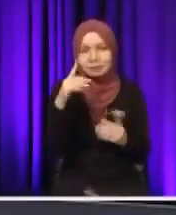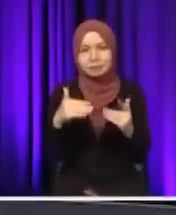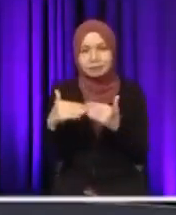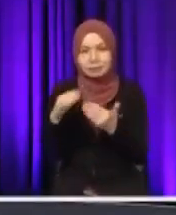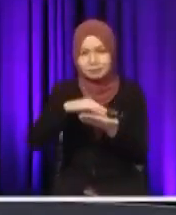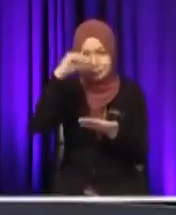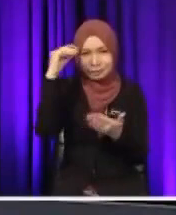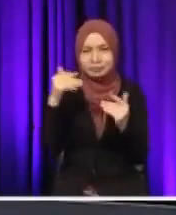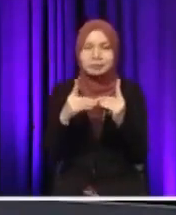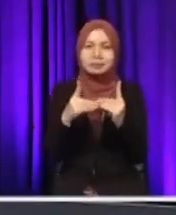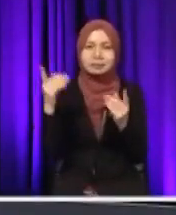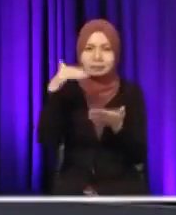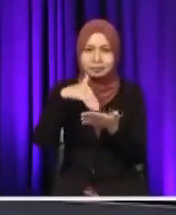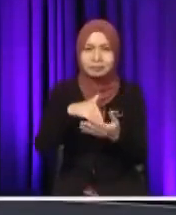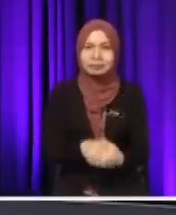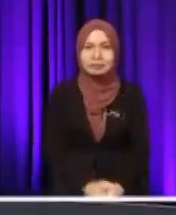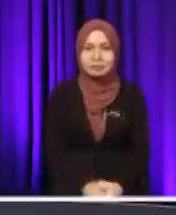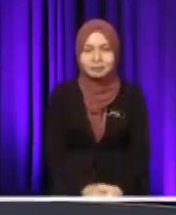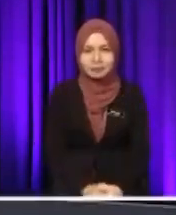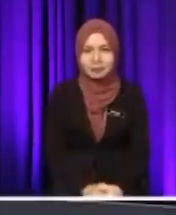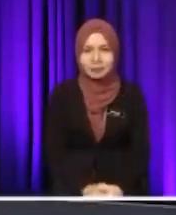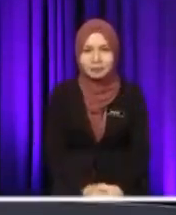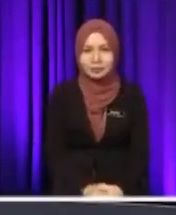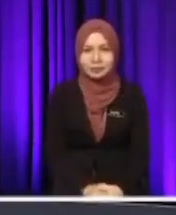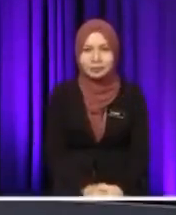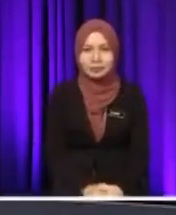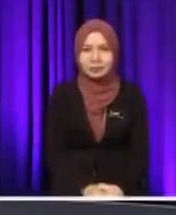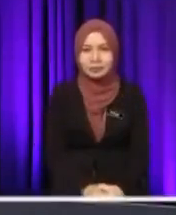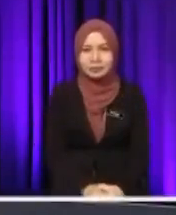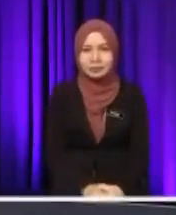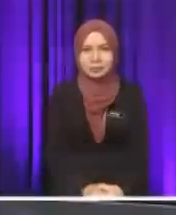mana-mana. Kembali lagi ke slot Menengah Atas Diri TV KPM.